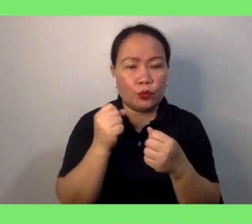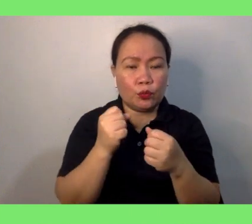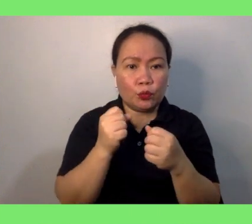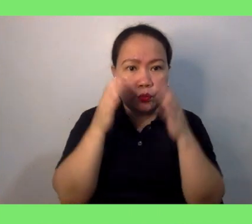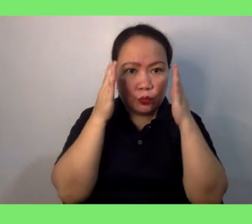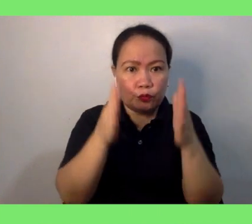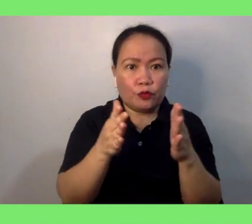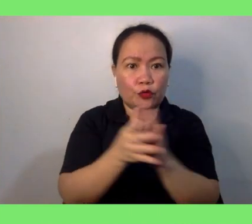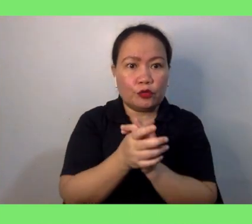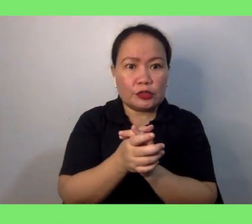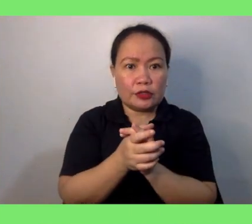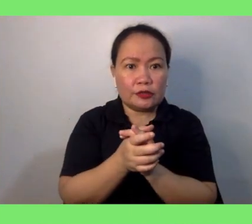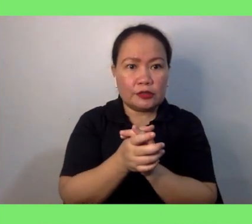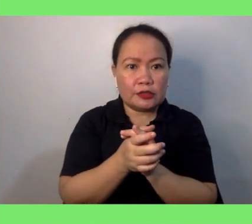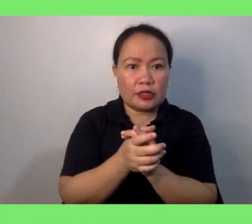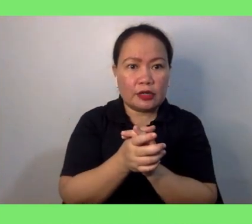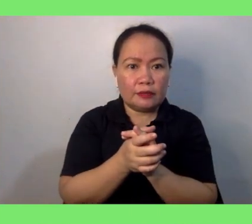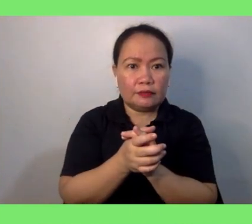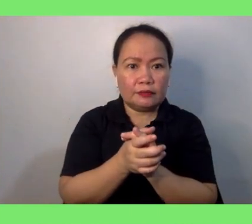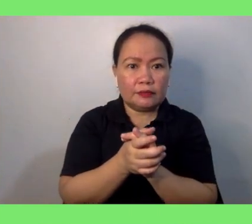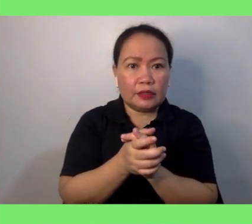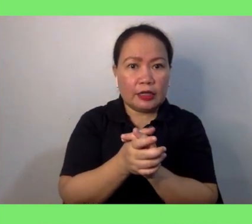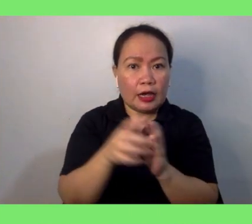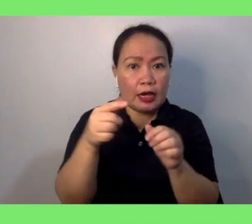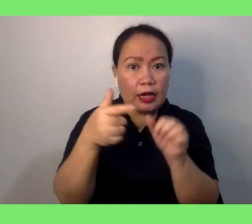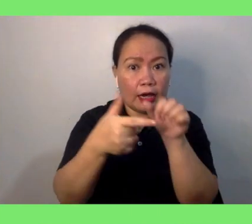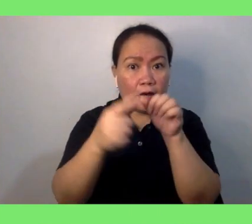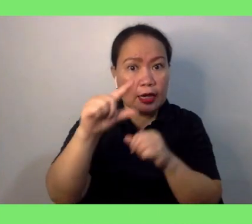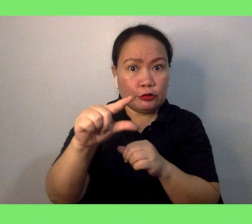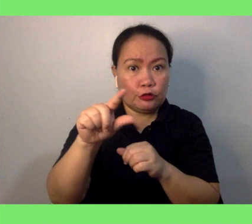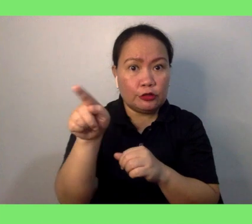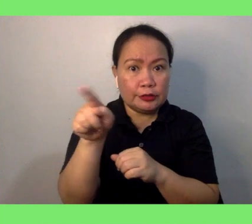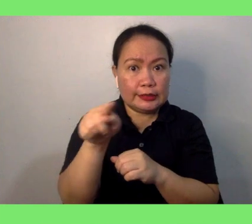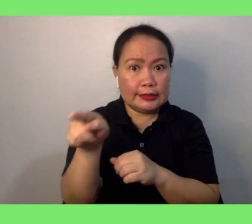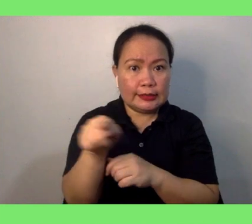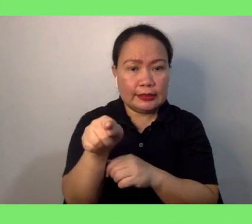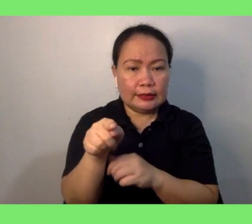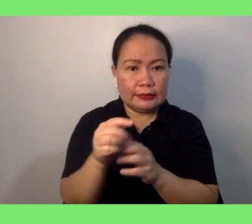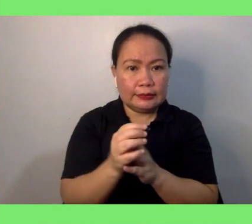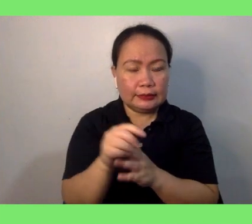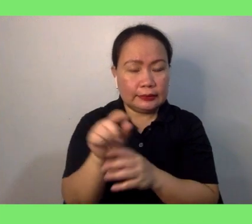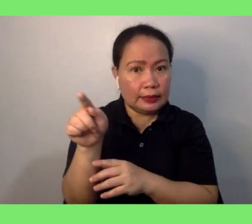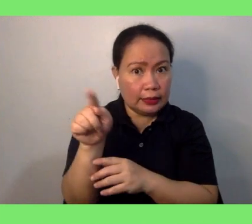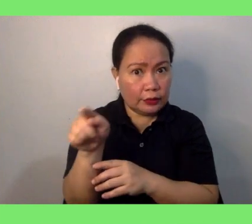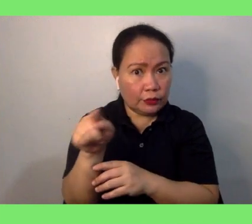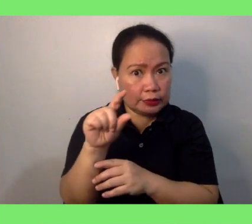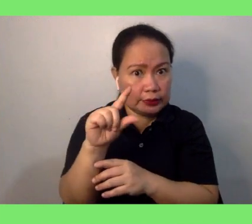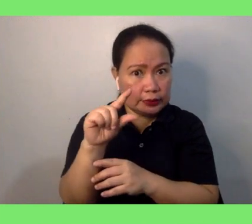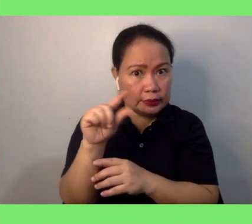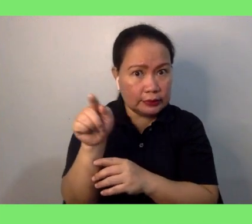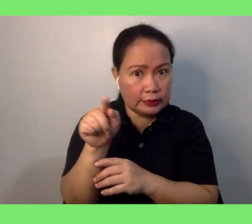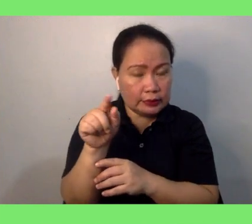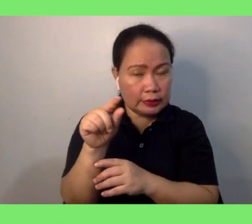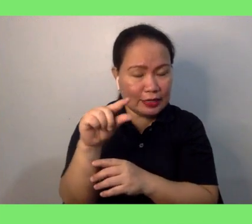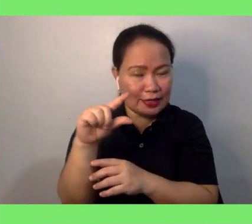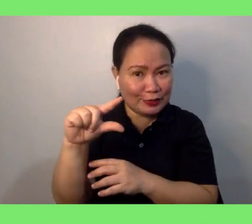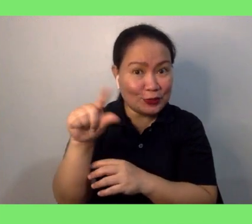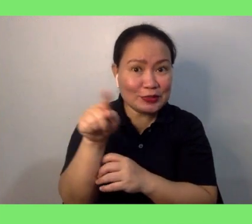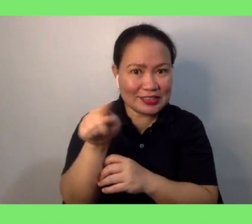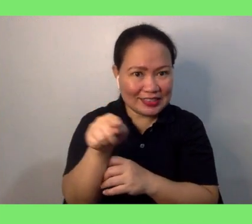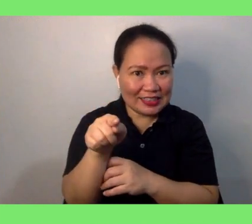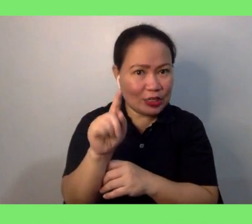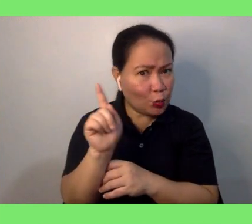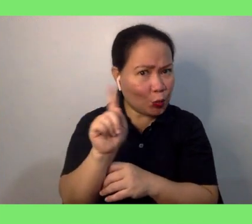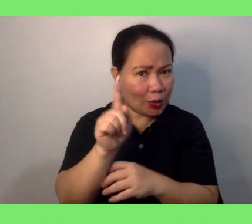sa angle Z. Okay? So, your angle Z is